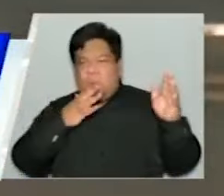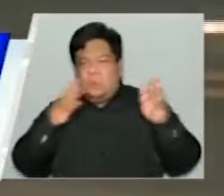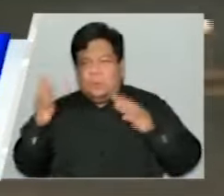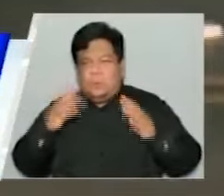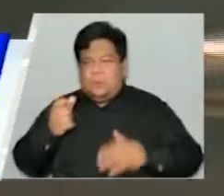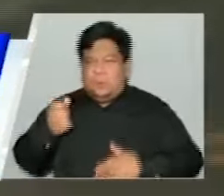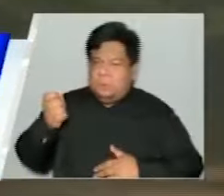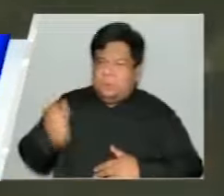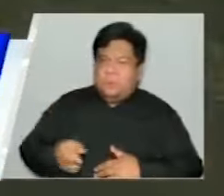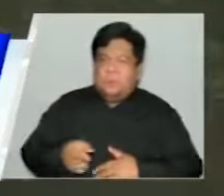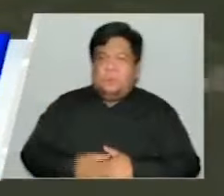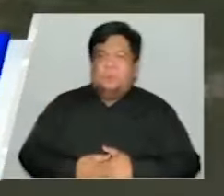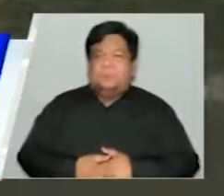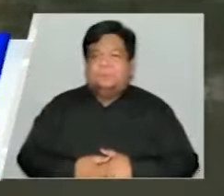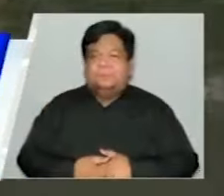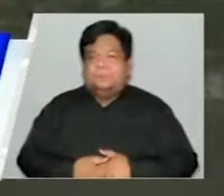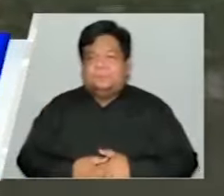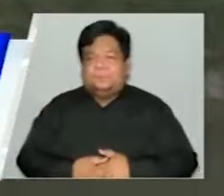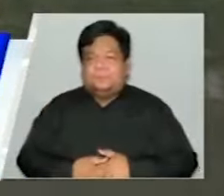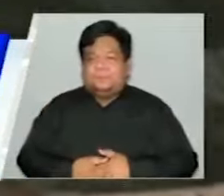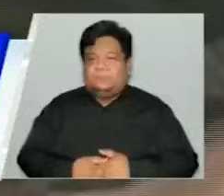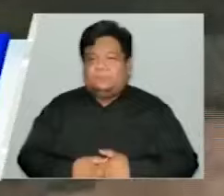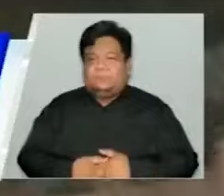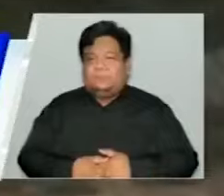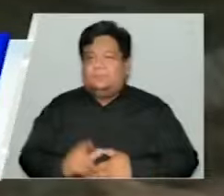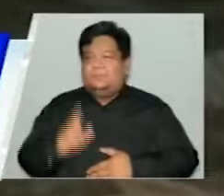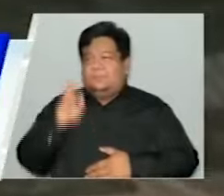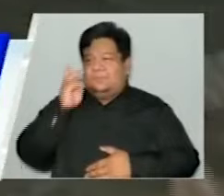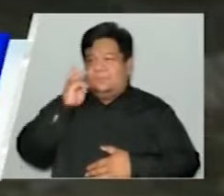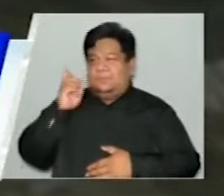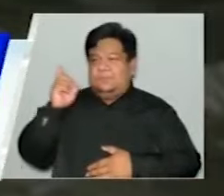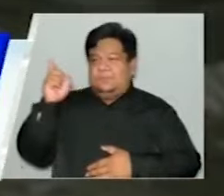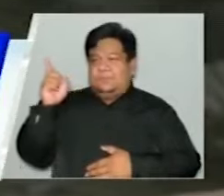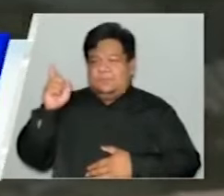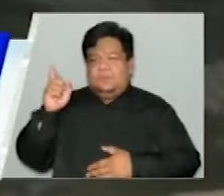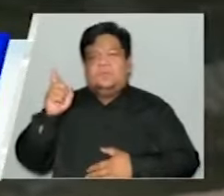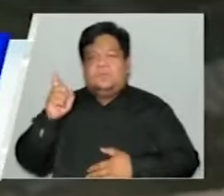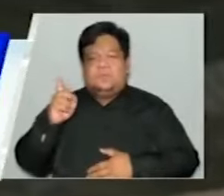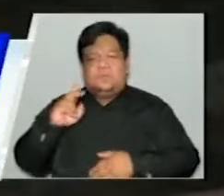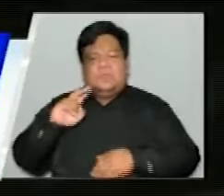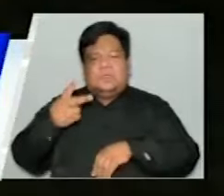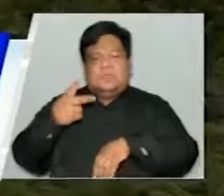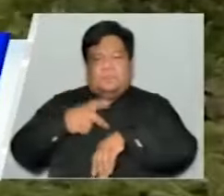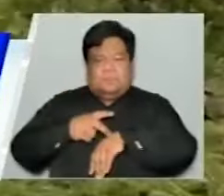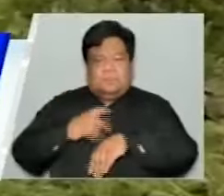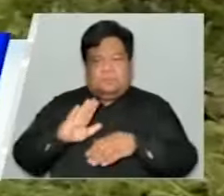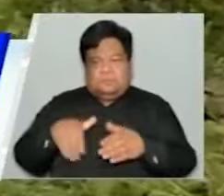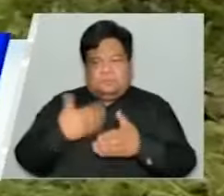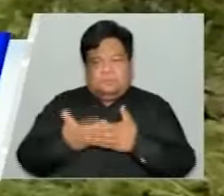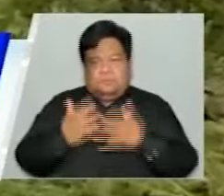Sa Sanchez Mira ang ikalawang landfall ng Bagyong Marce, alas 9 kagabi.